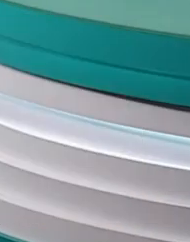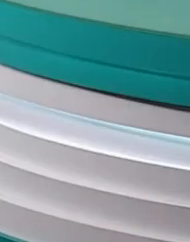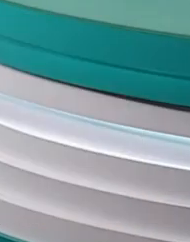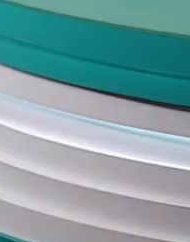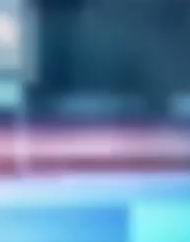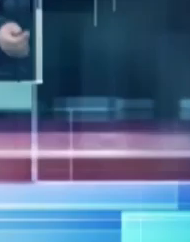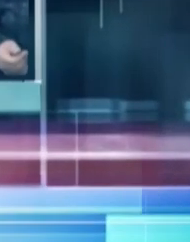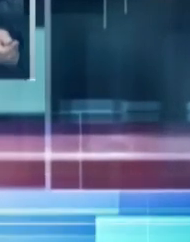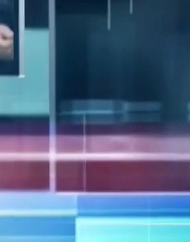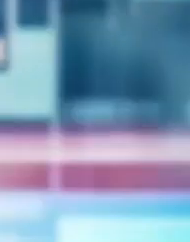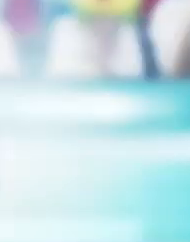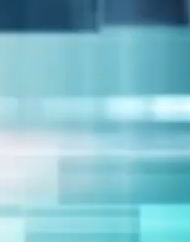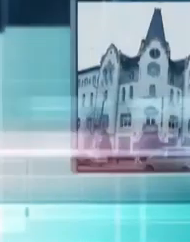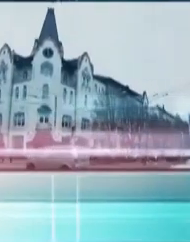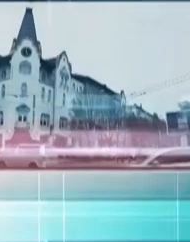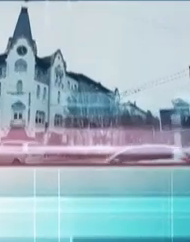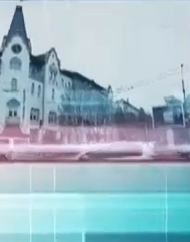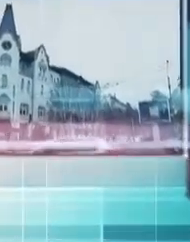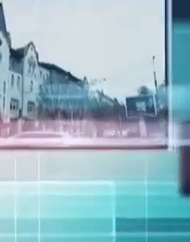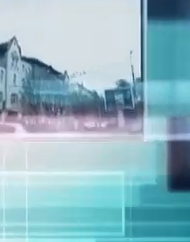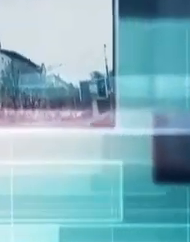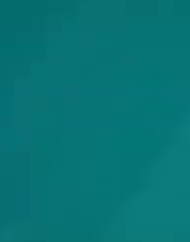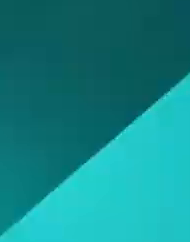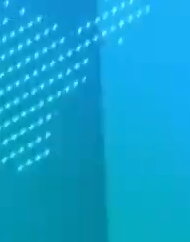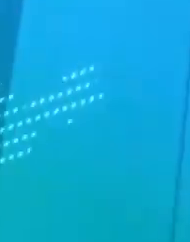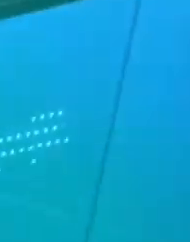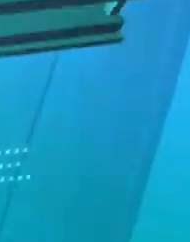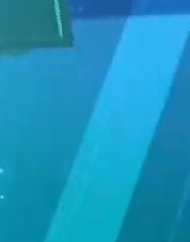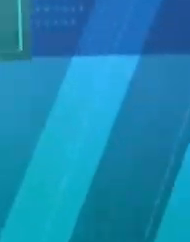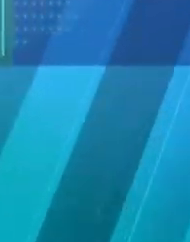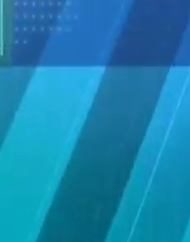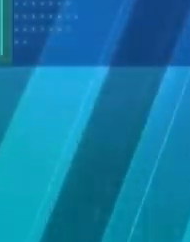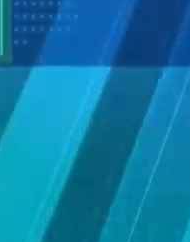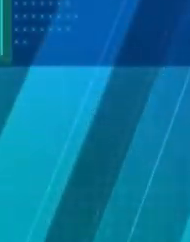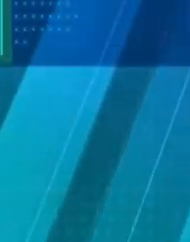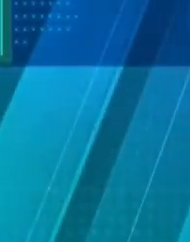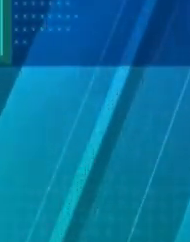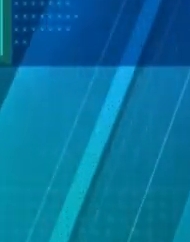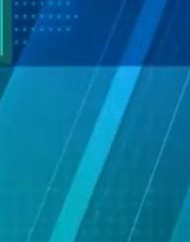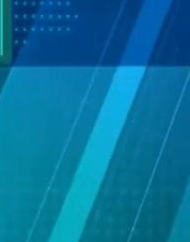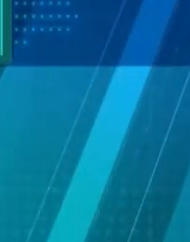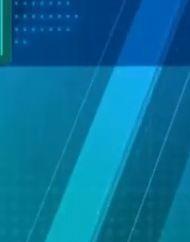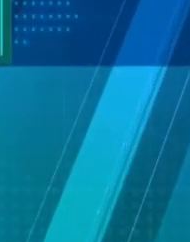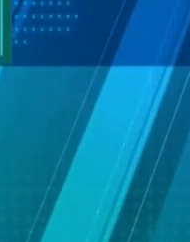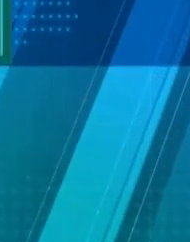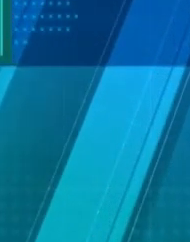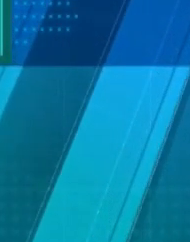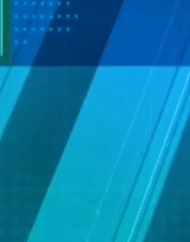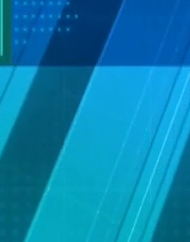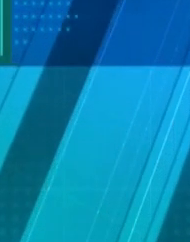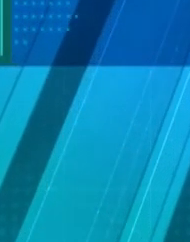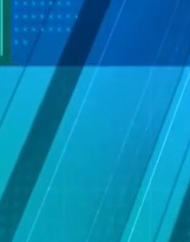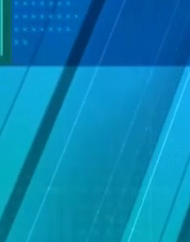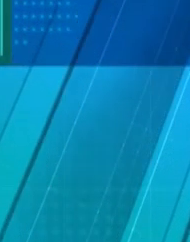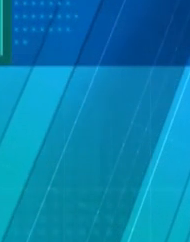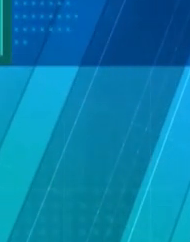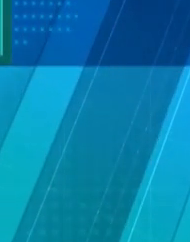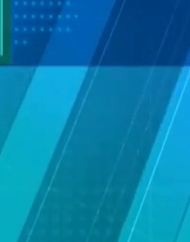«Відкритий». На цьому поки все. Я нагадую, що більше інформації ви зможете прочитати на нашому сайті opentv.media.